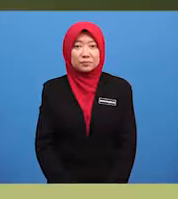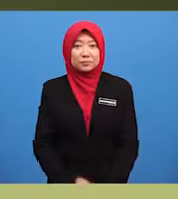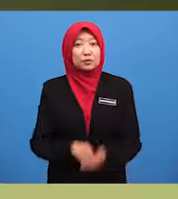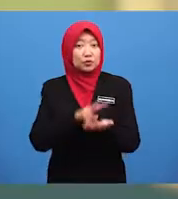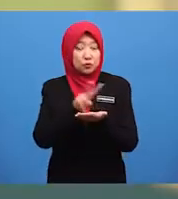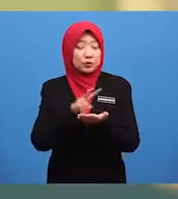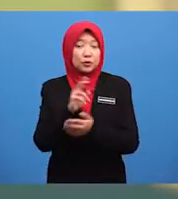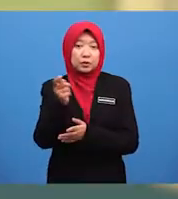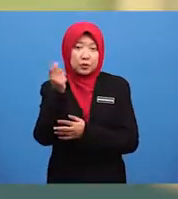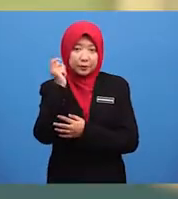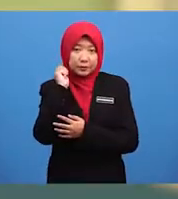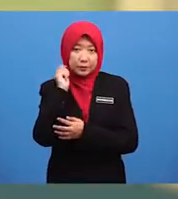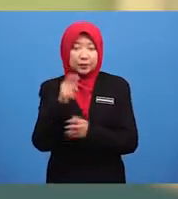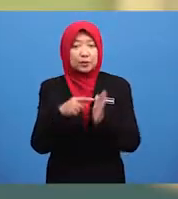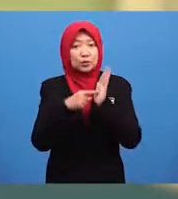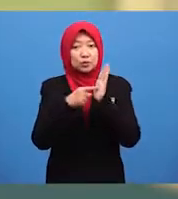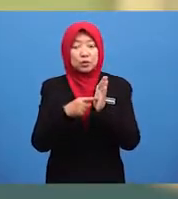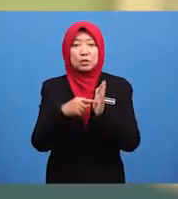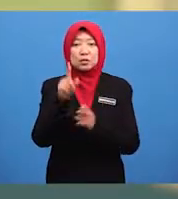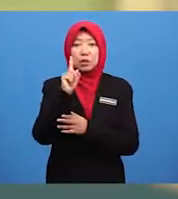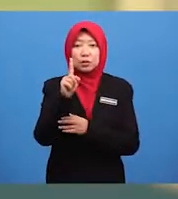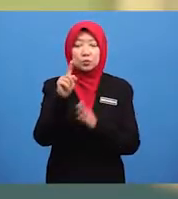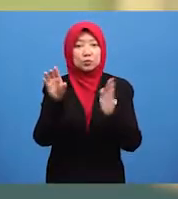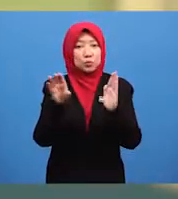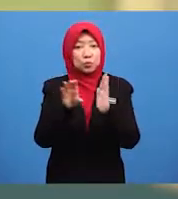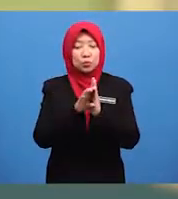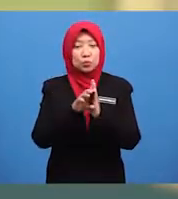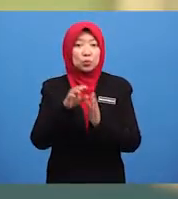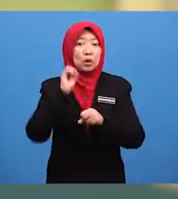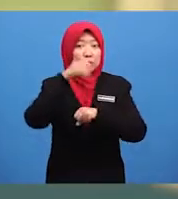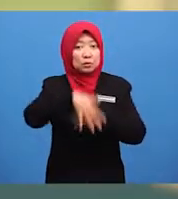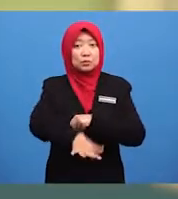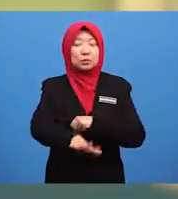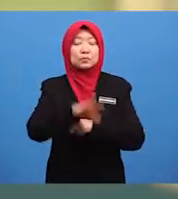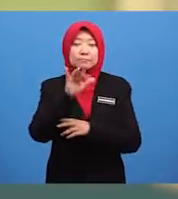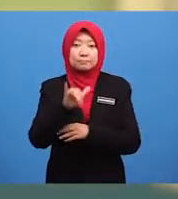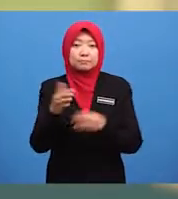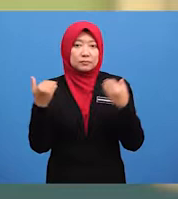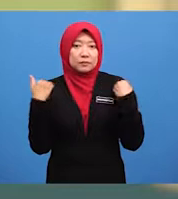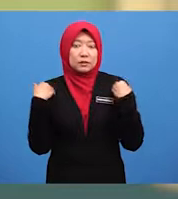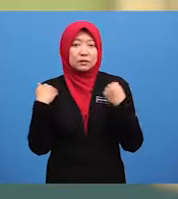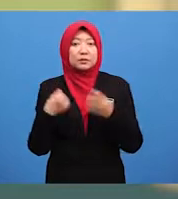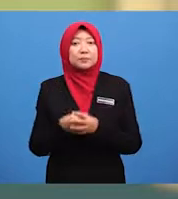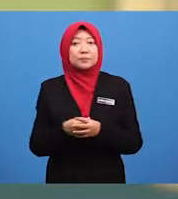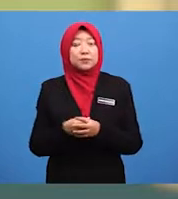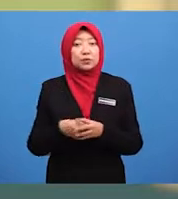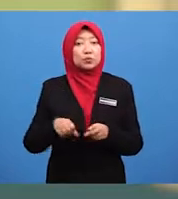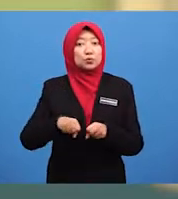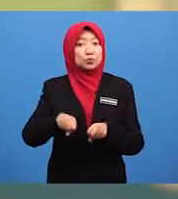Video tadi menunjukkan satu contoh air terjun yang terdapat di Sungai Gabai,